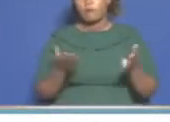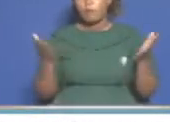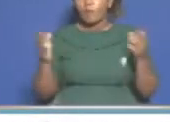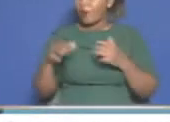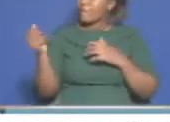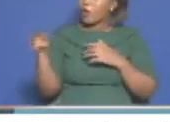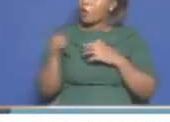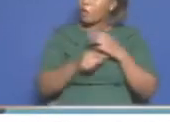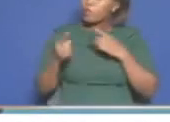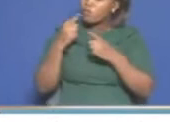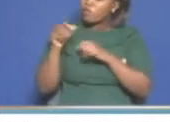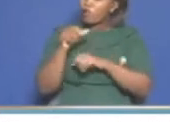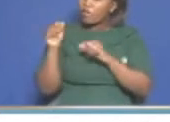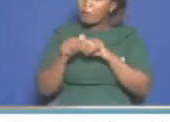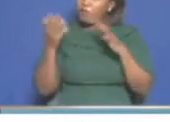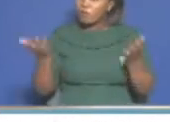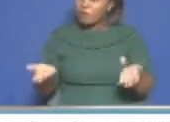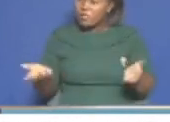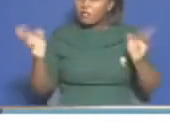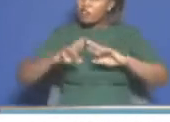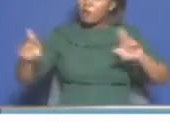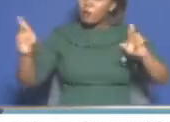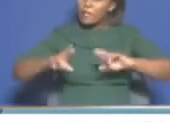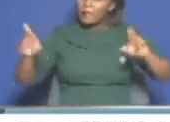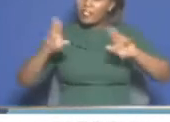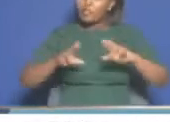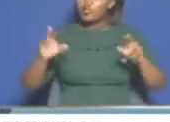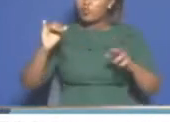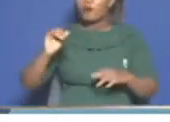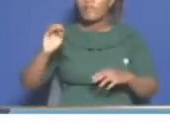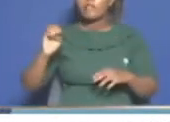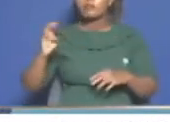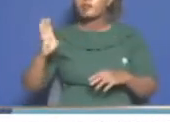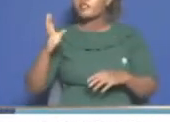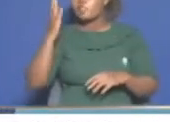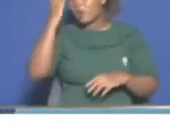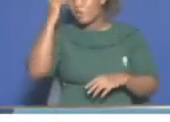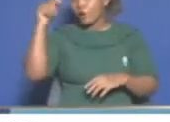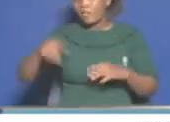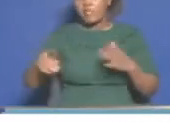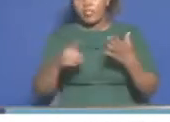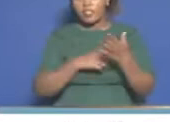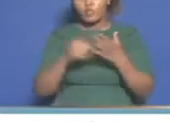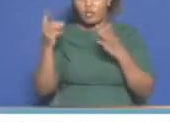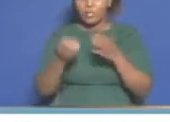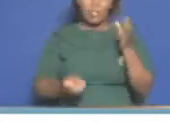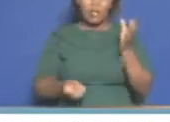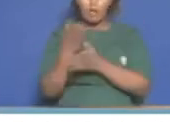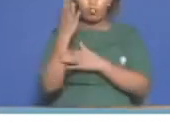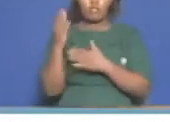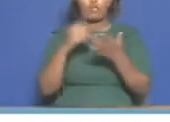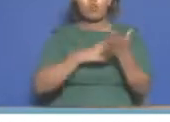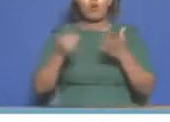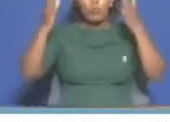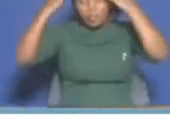tuzungumze kuhusiana na kujiandaa kwa tume ya IEBC. Maanake tunafahamu ya kwamba wiki hii tume yenyewe ilizindua ile wiki ya kuhamasisha umma kuhusiana